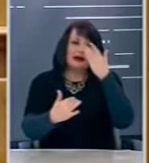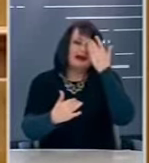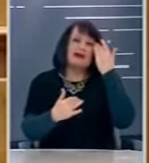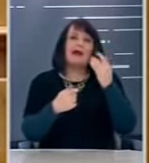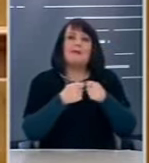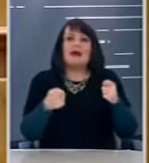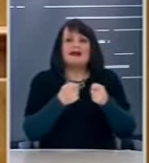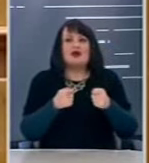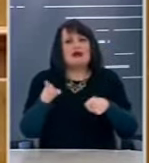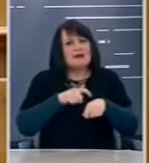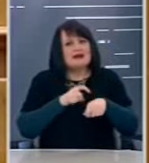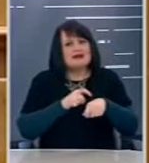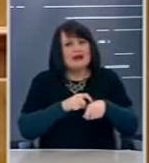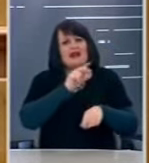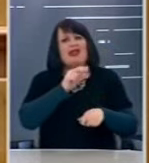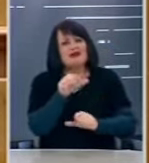υπό αίρεση.